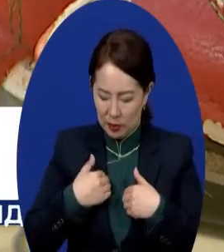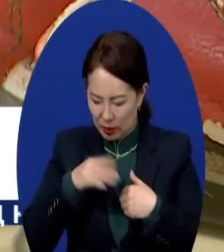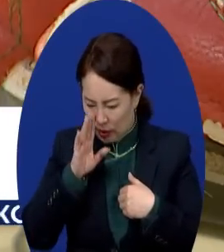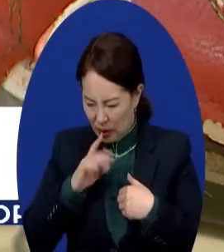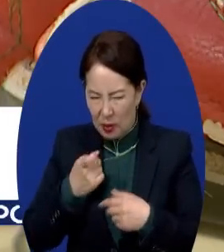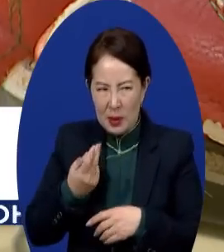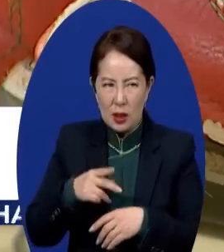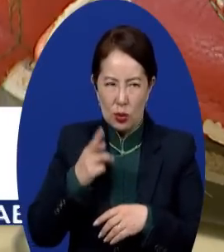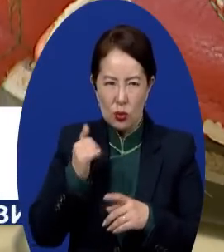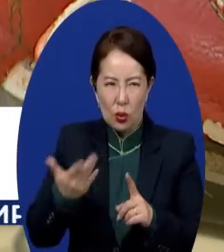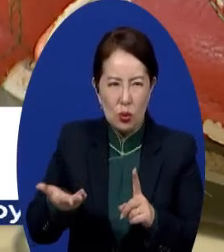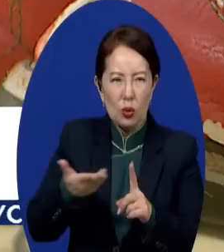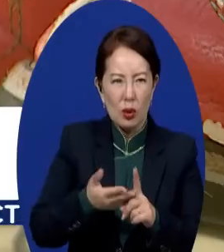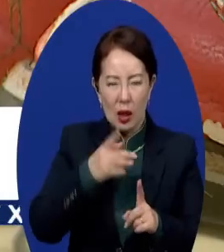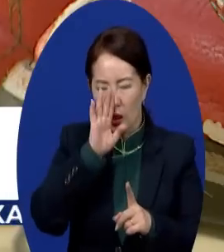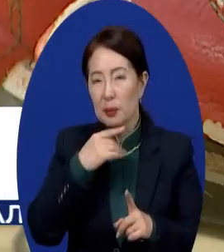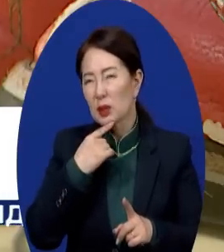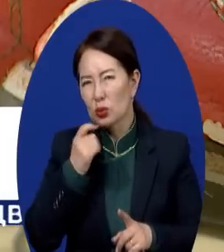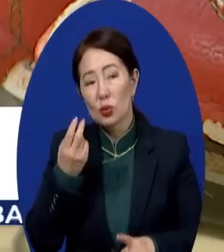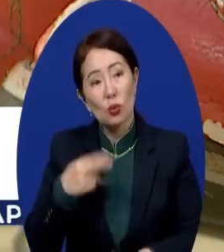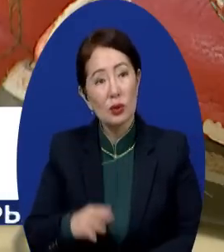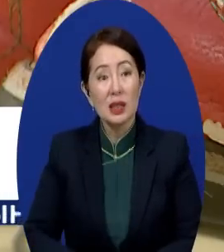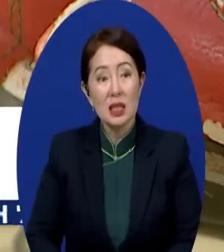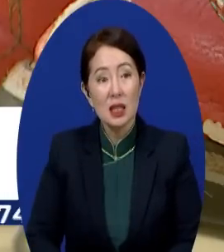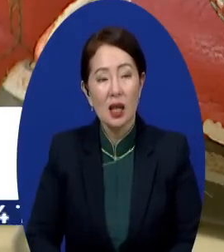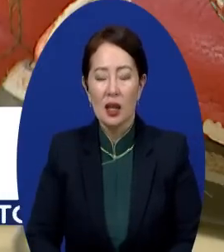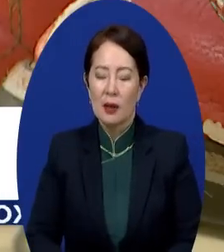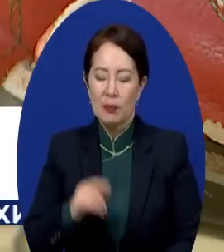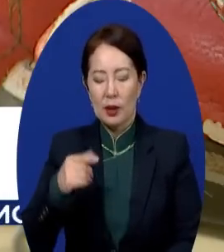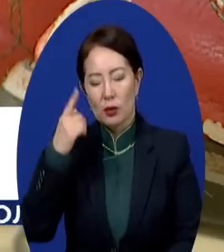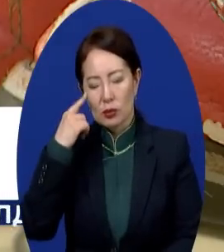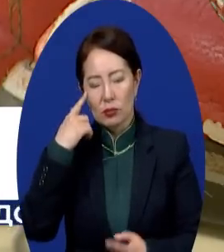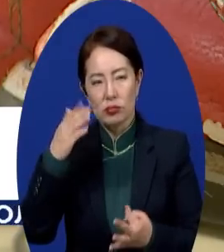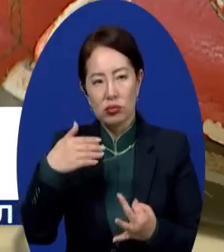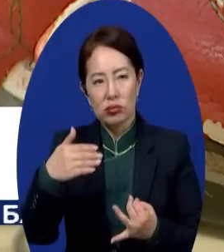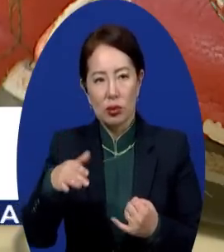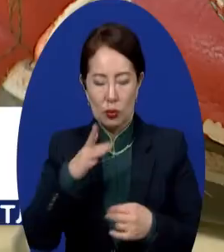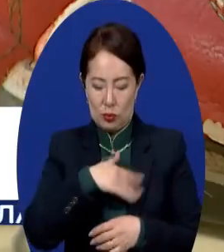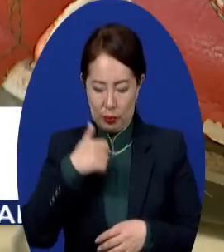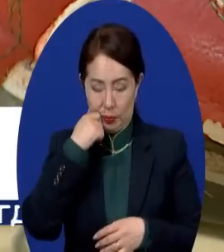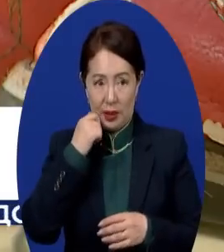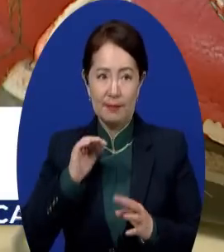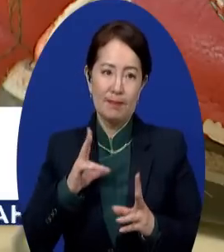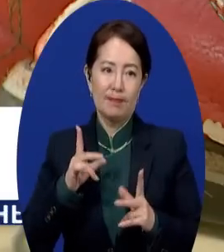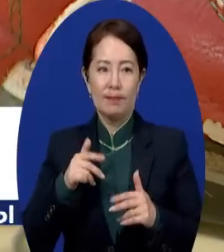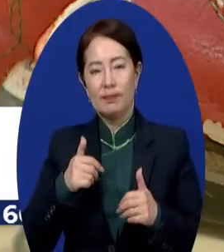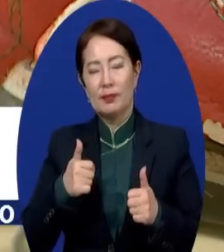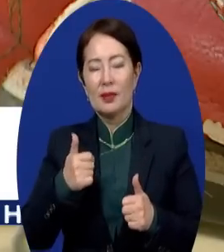даамир хүнд ч цус хийх чинь. Тэгээл тэнгүүт өдрөөс өдөрт ер нь хүүхдийн маань би энэ аваад ингээл